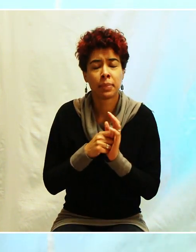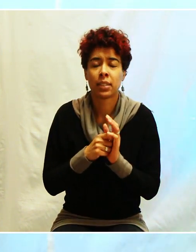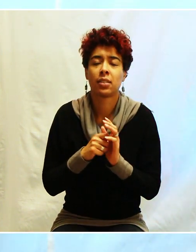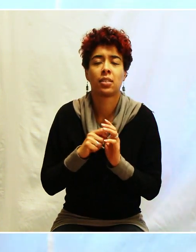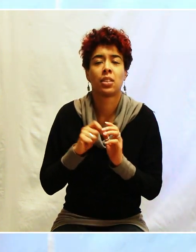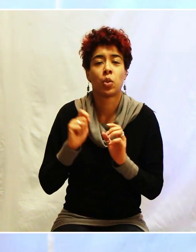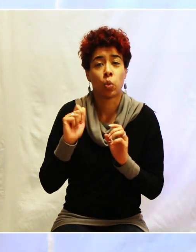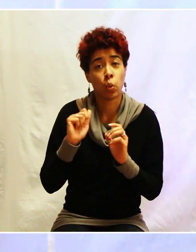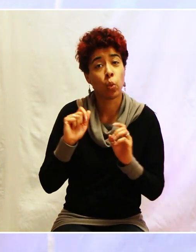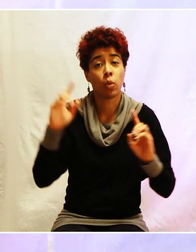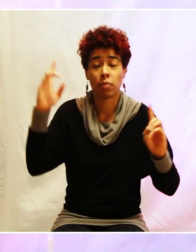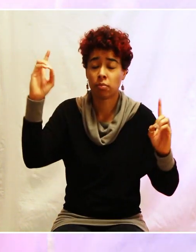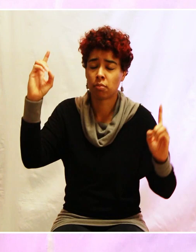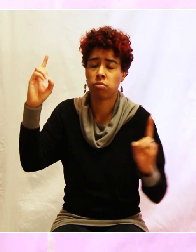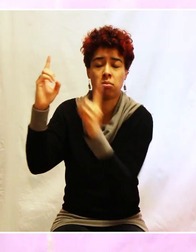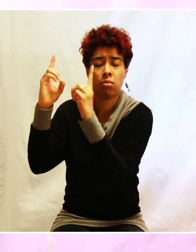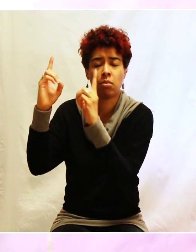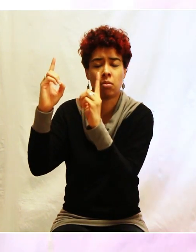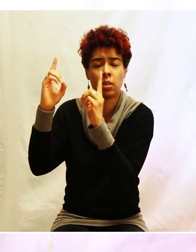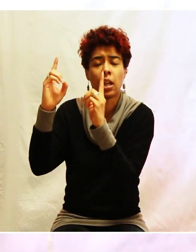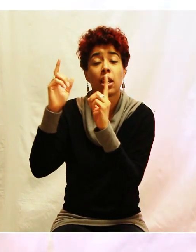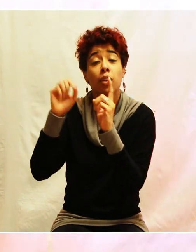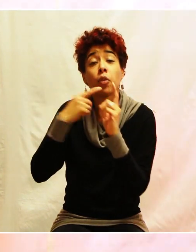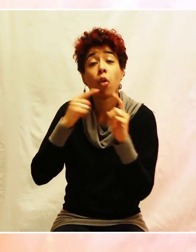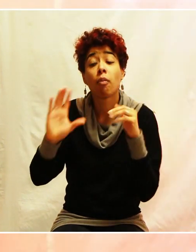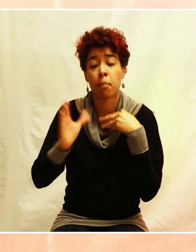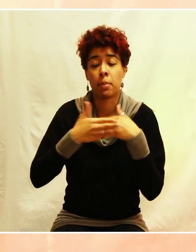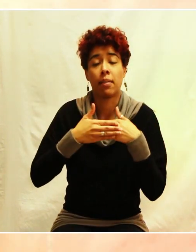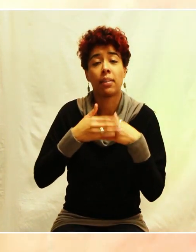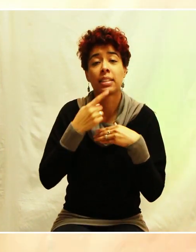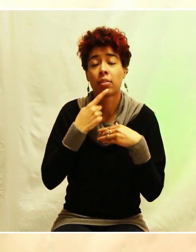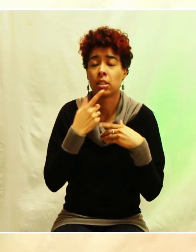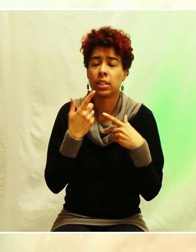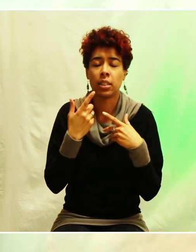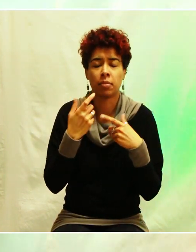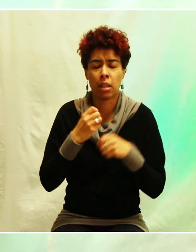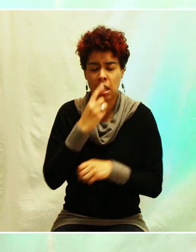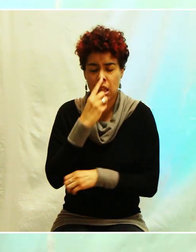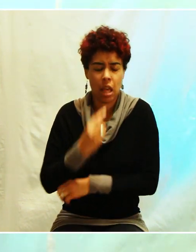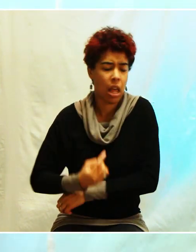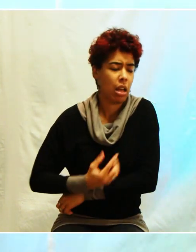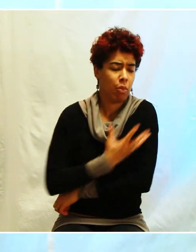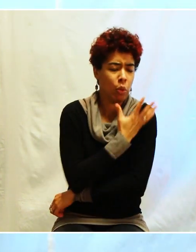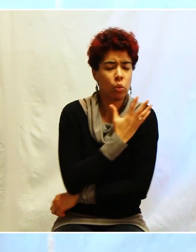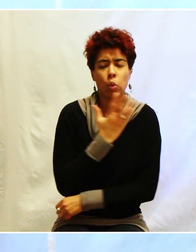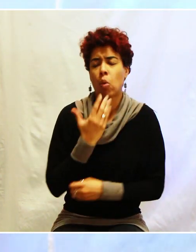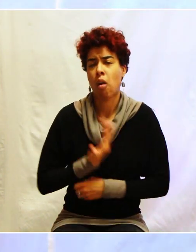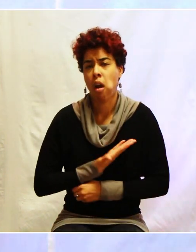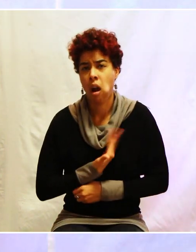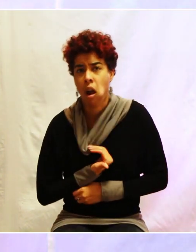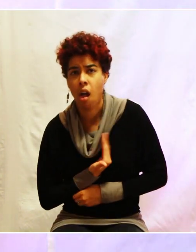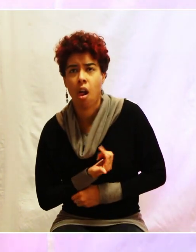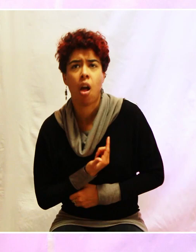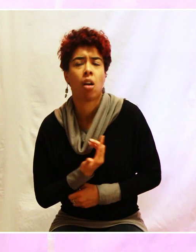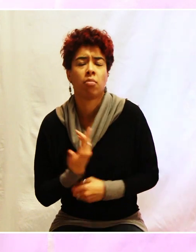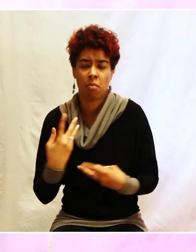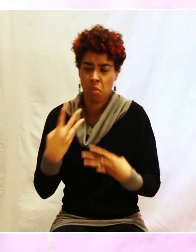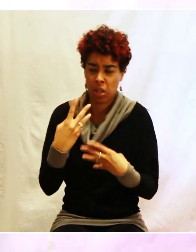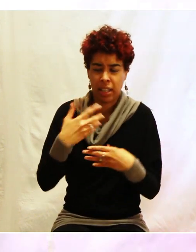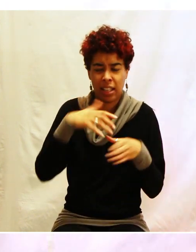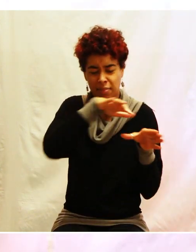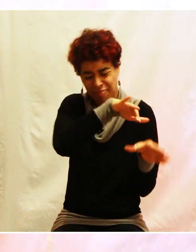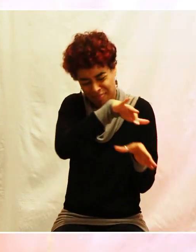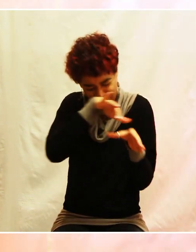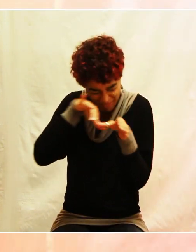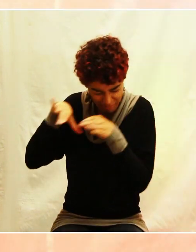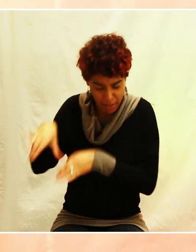porte. En clair, de ne pas laisser les émotions ou la moquerie ou, le doute essayer de nous envahir à ces moments-là. Il faut